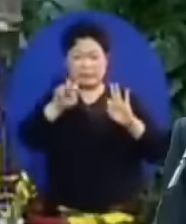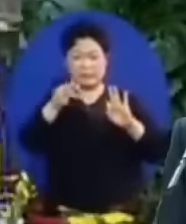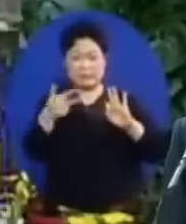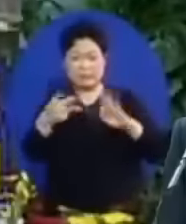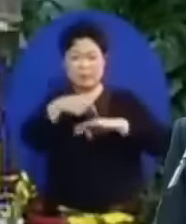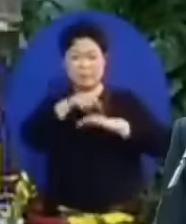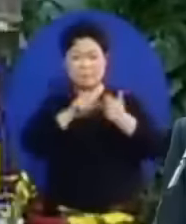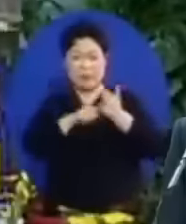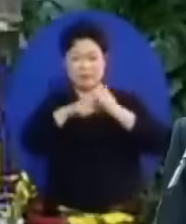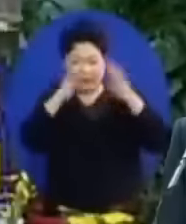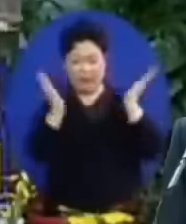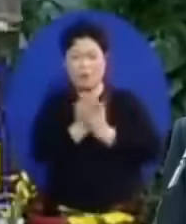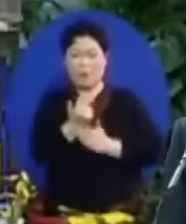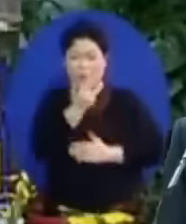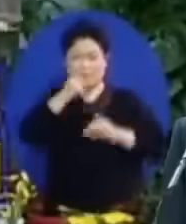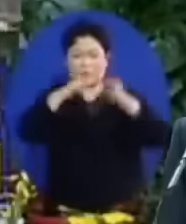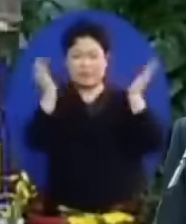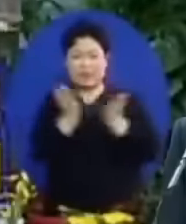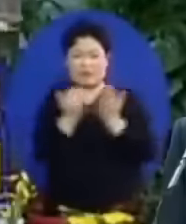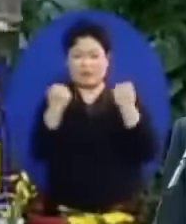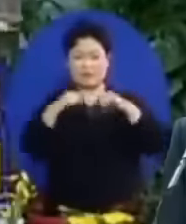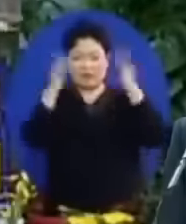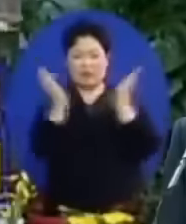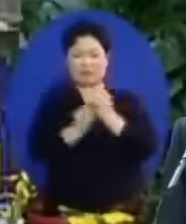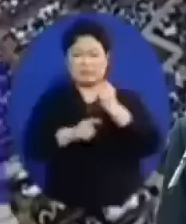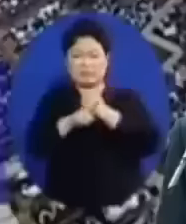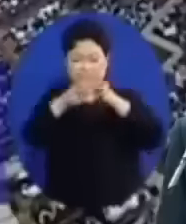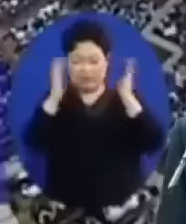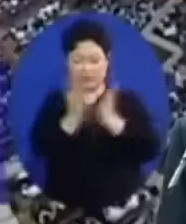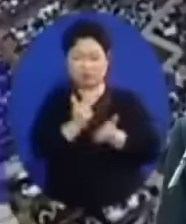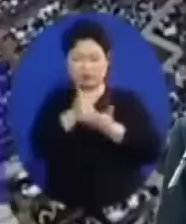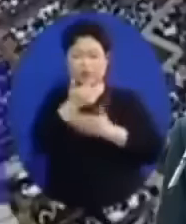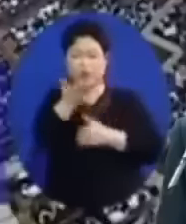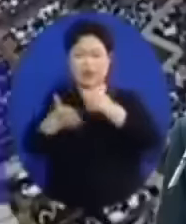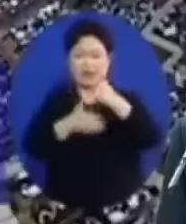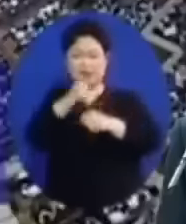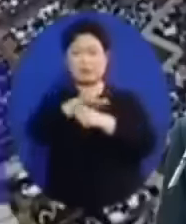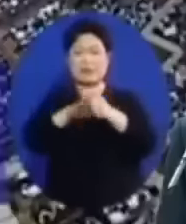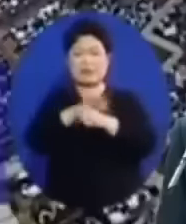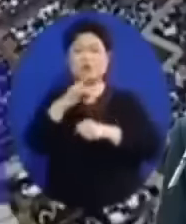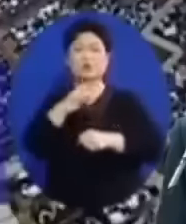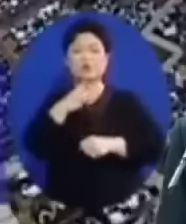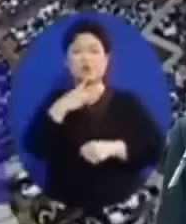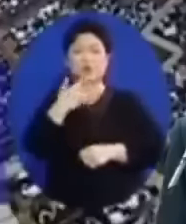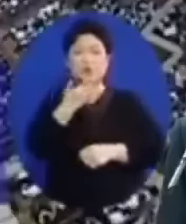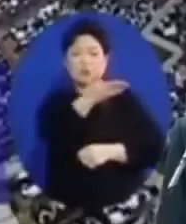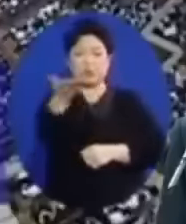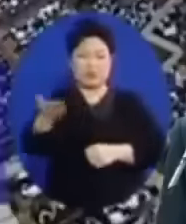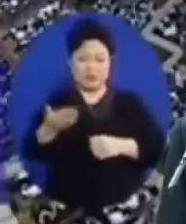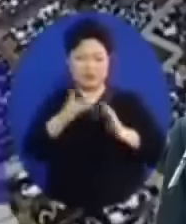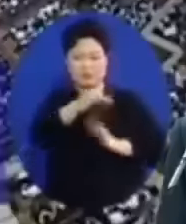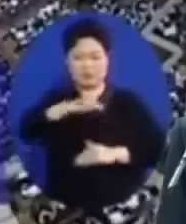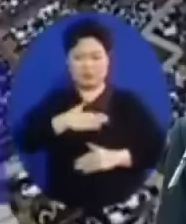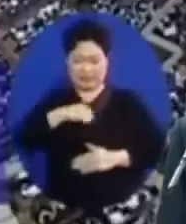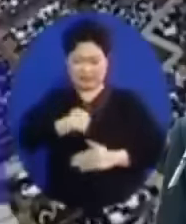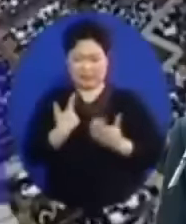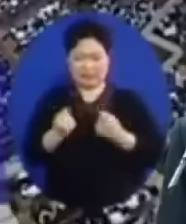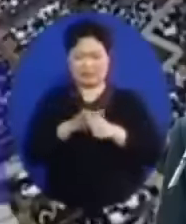마음을 다하며 목숨을 다하며 힘을 다하며 그 뜻을 다하여 주 너의 하나님을 사랑하고 또한 내 이웃을 내 자신같이 사랑하라